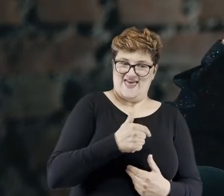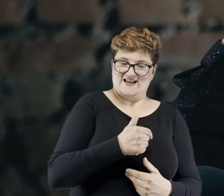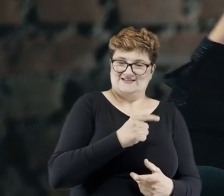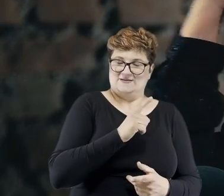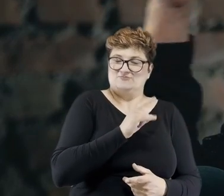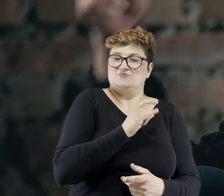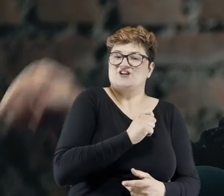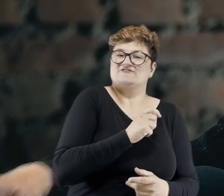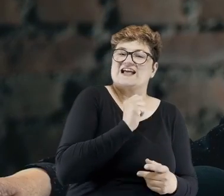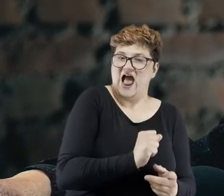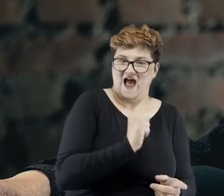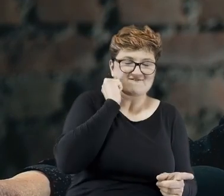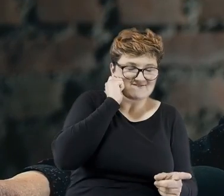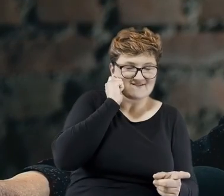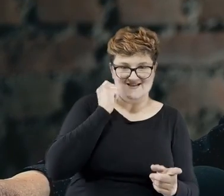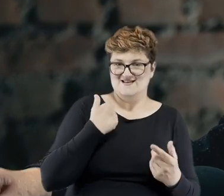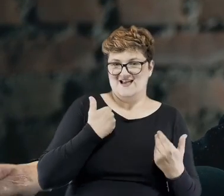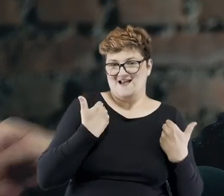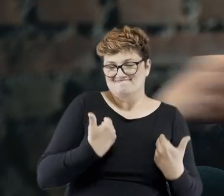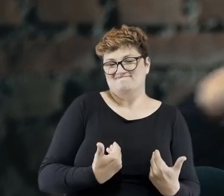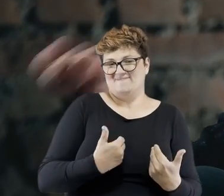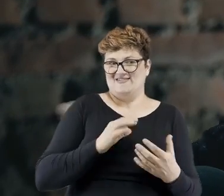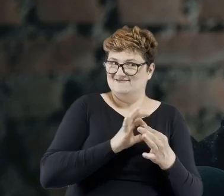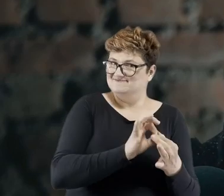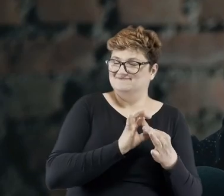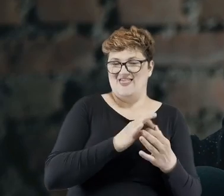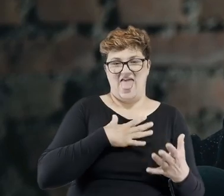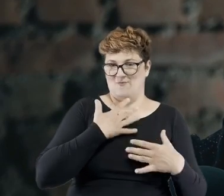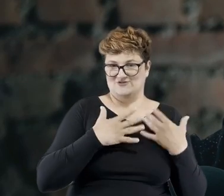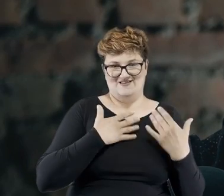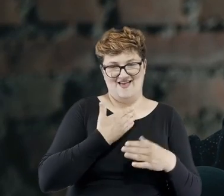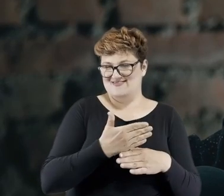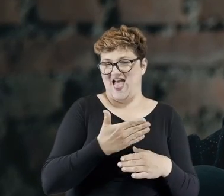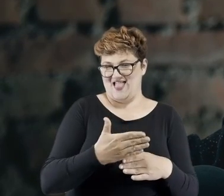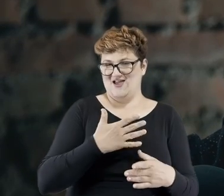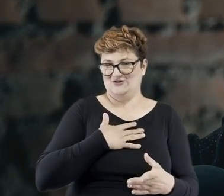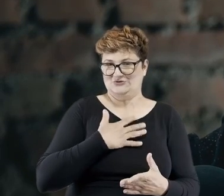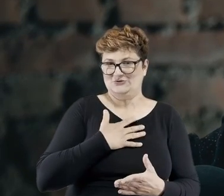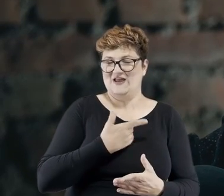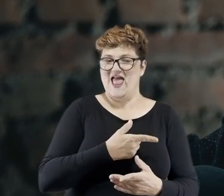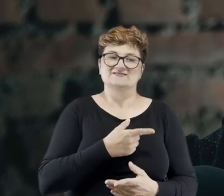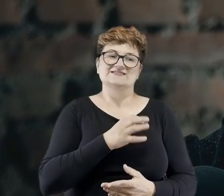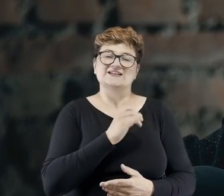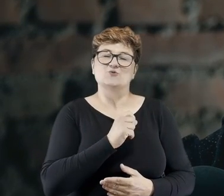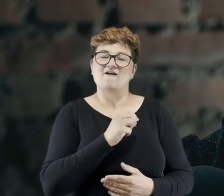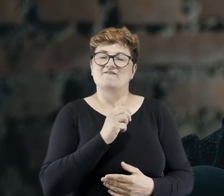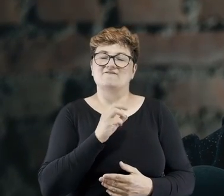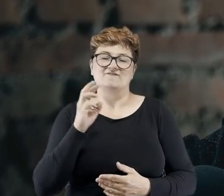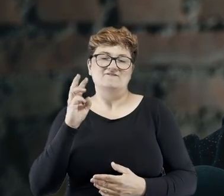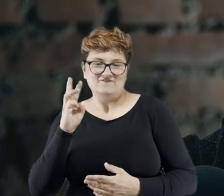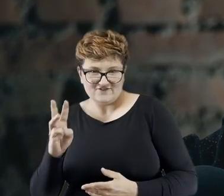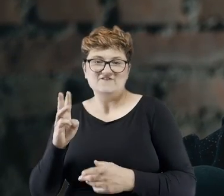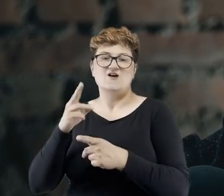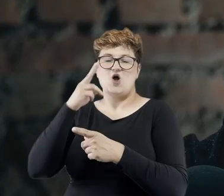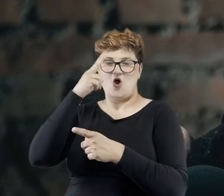interesy Przybyszewskiej, można tak powiedzieć. Bardzo jestem tak ciągle emocjonalnie związana i dla mnie Stanisław